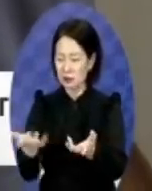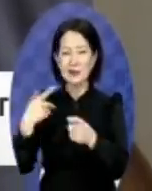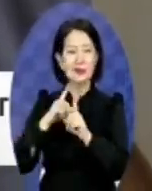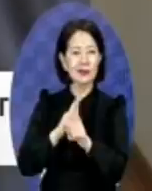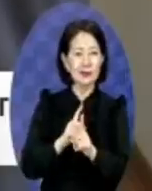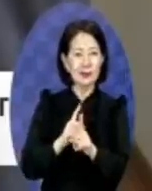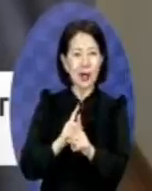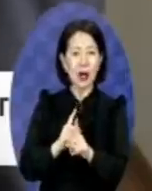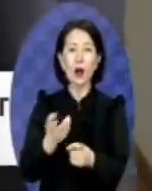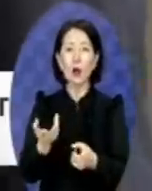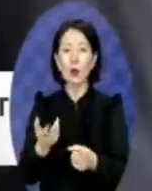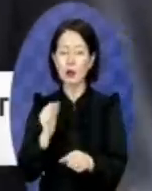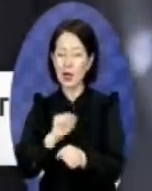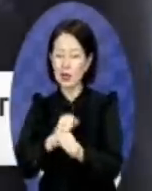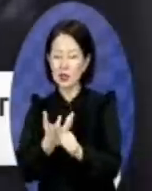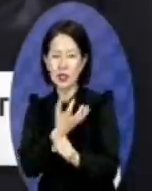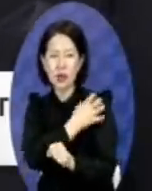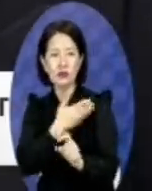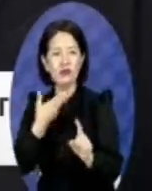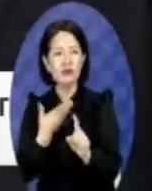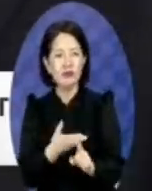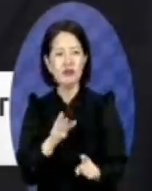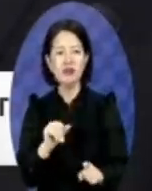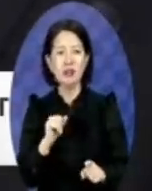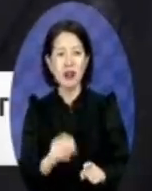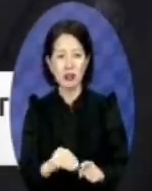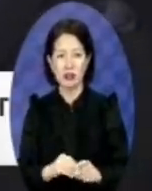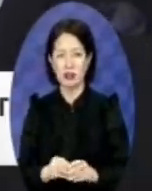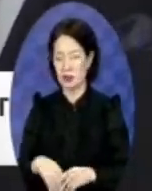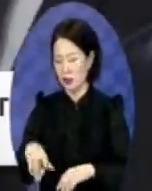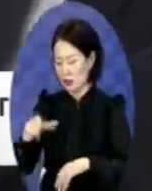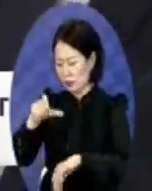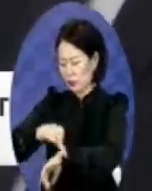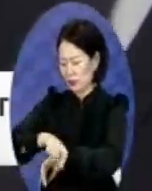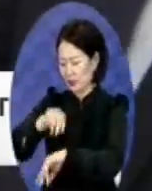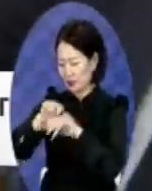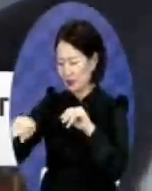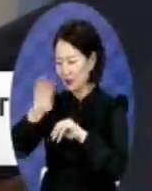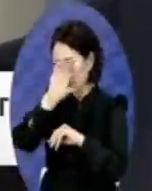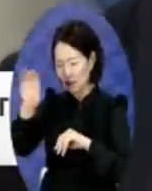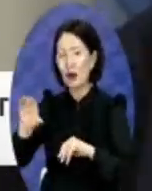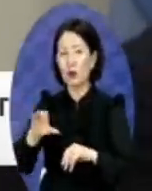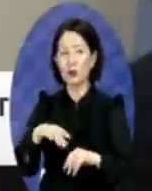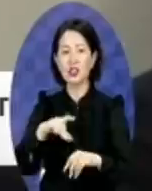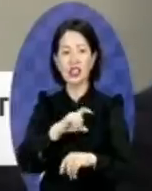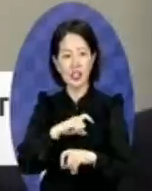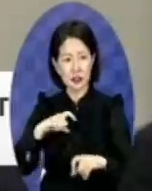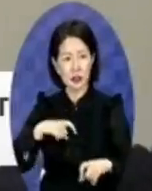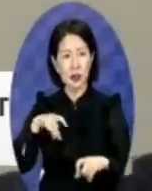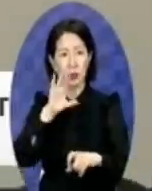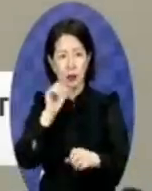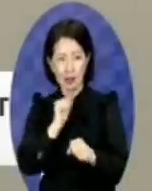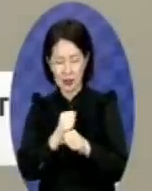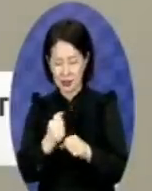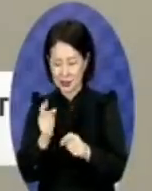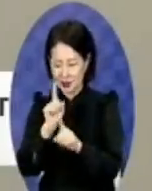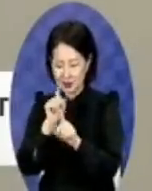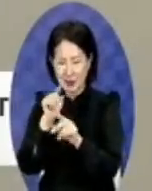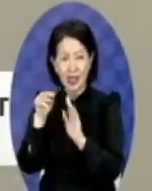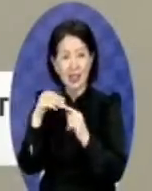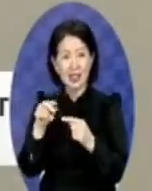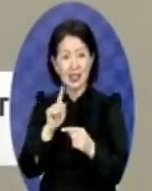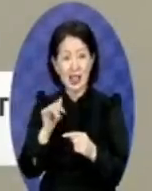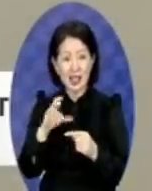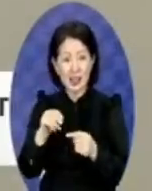вэ? За энэ талаар таавс мэдээлэл. Эргэн аж ахуй нэгж байгууллагад мэрэгжлийн газар хяналт тавьж ажиллана. Одоо захирамжийг зөрчиж үйл ажиллагаа явуулж байгаа тохиолдолд